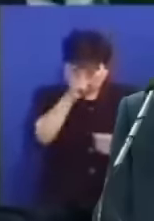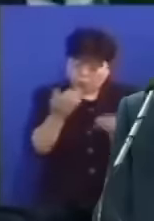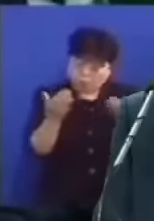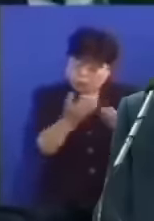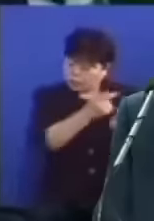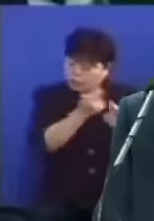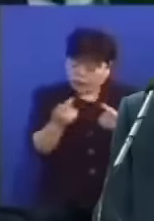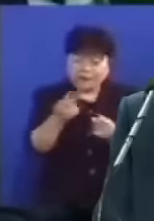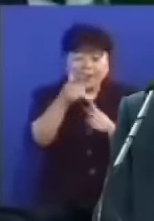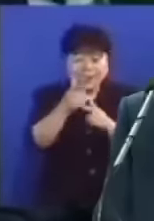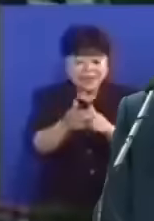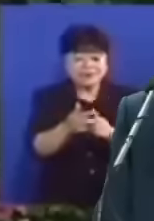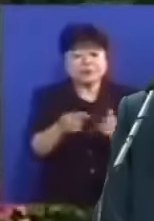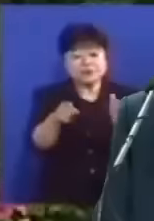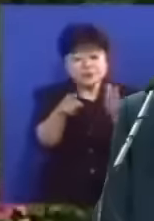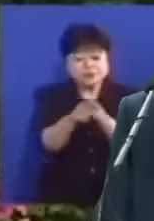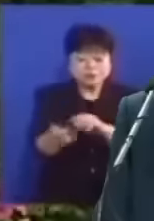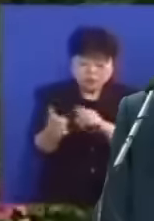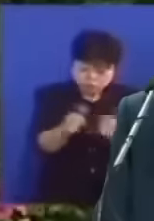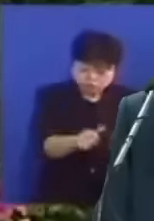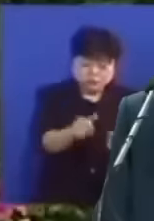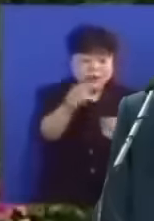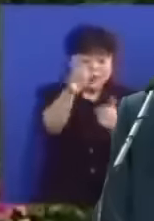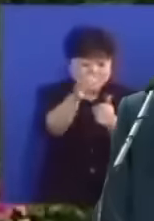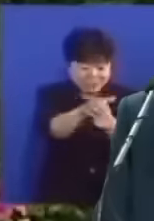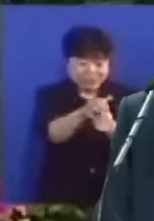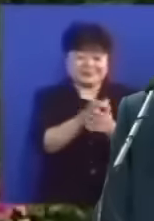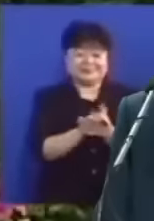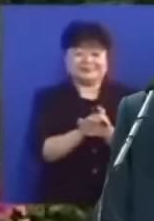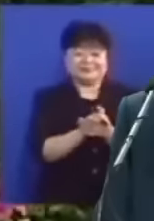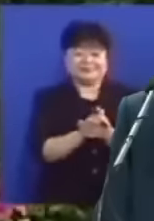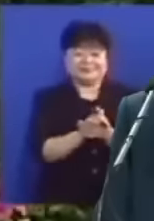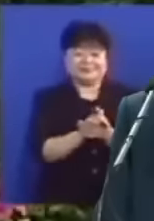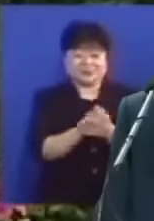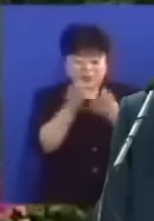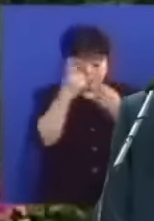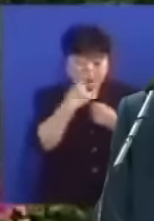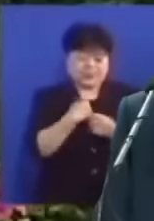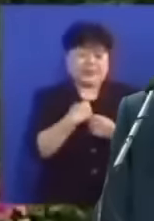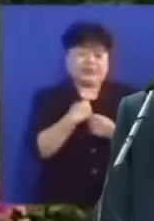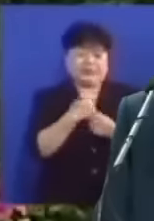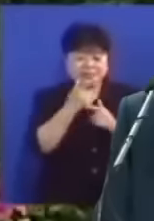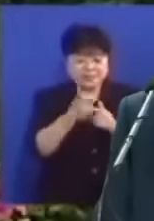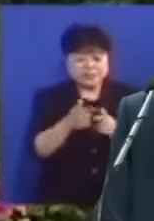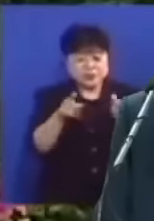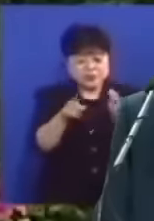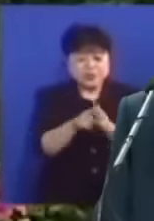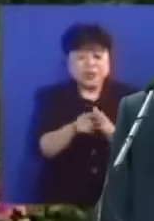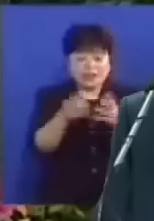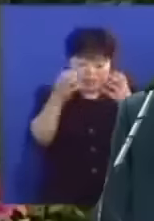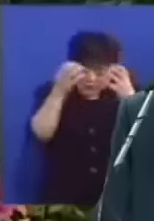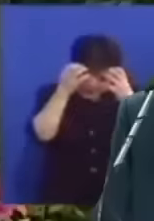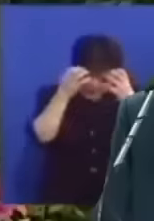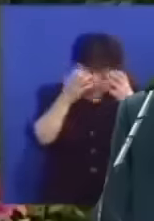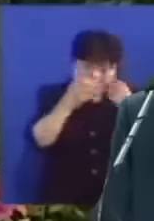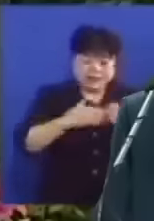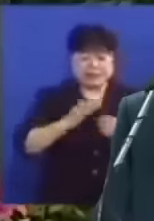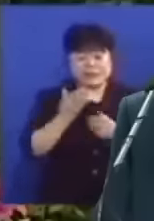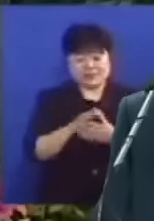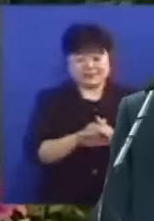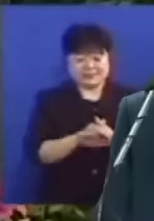것입니다. 그러므로 예수를 위하여 죽음에 넘겨지는 것입니다. 여러분 고통당하는 것은 예수님 위해서 당한다는 것을 알아야 되는